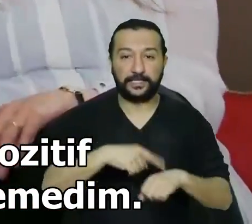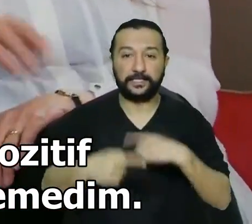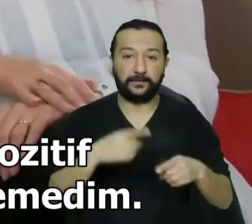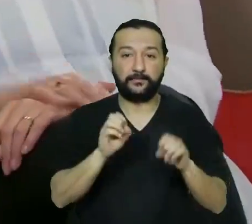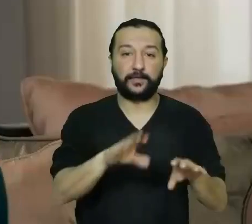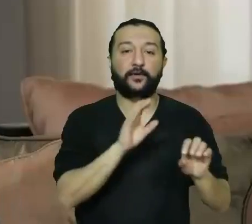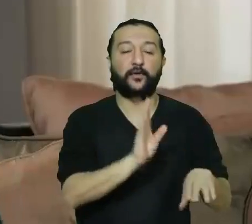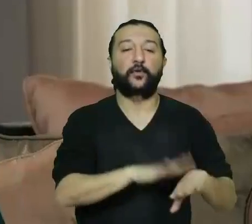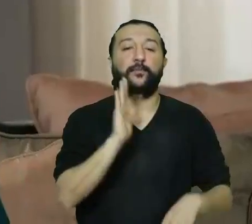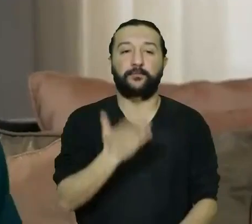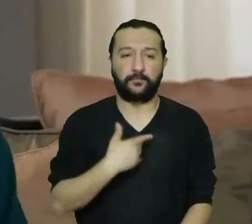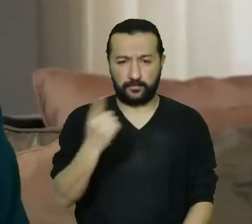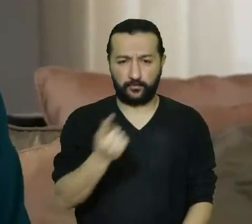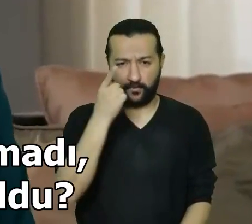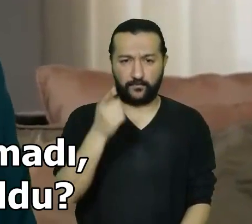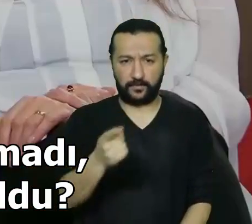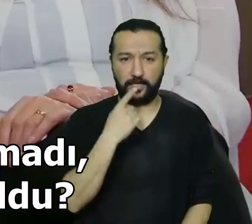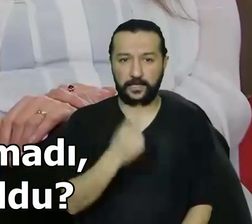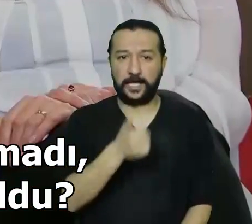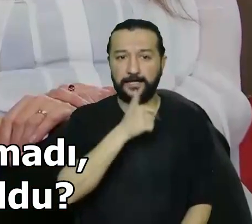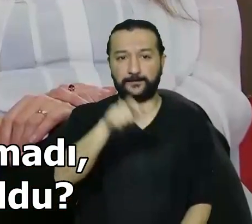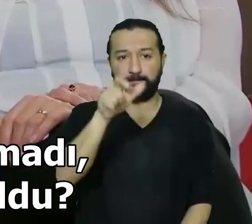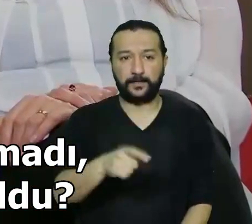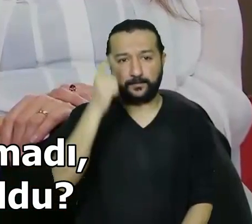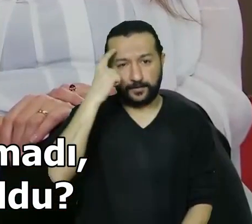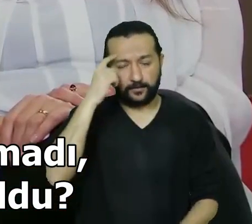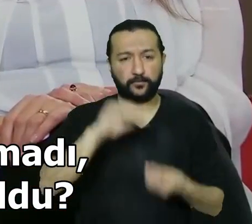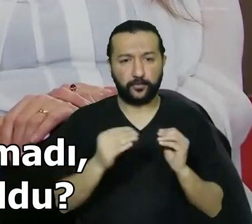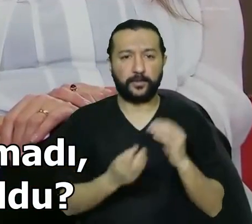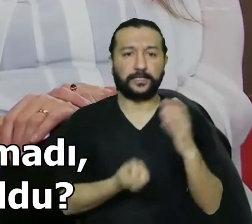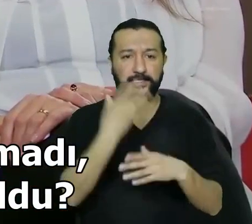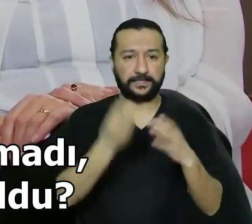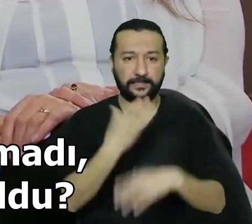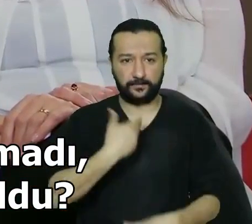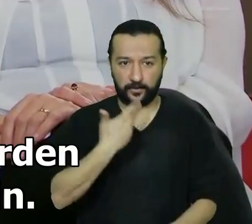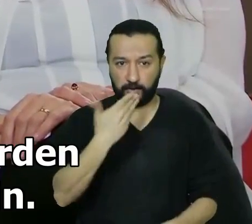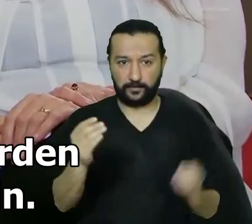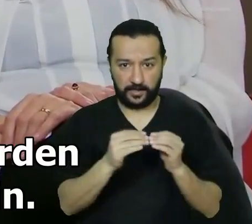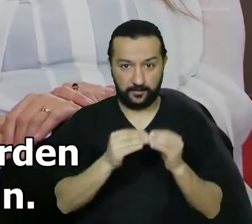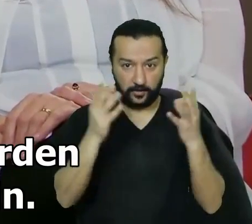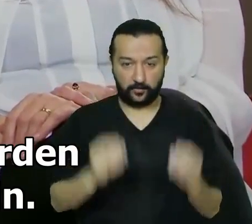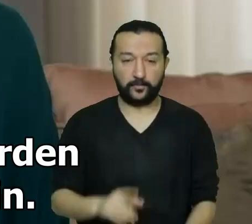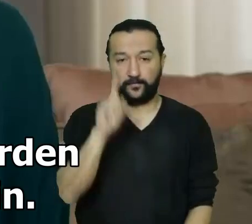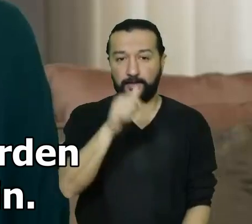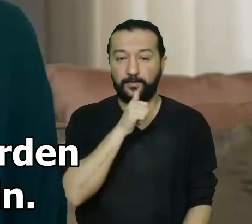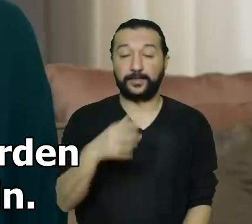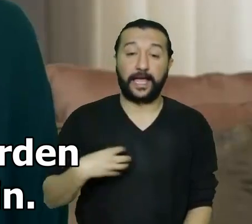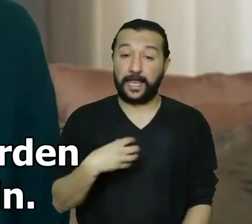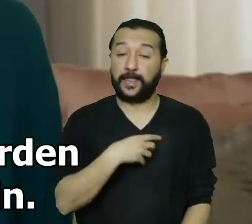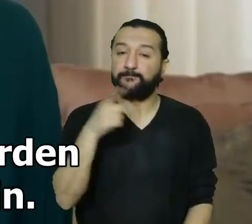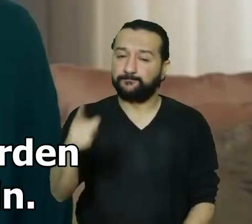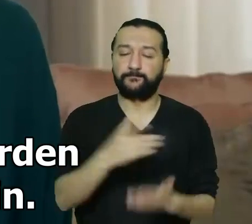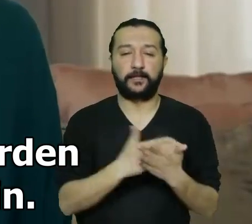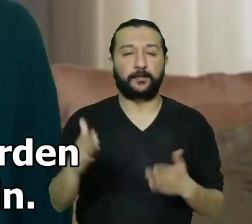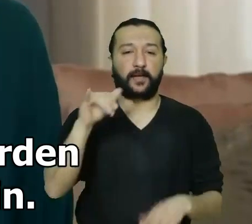bırakmayı öğretemedim. Allah Allah. Adamın başına girmeyen kalmadı. Ben söyleyince mi kabahat oldu? Vallahi babacığım, annem yerden